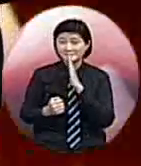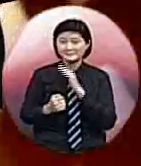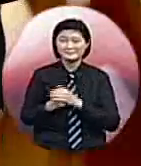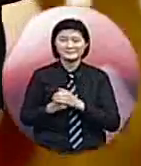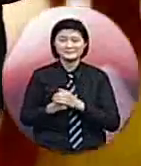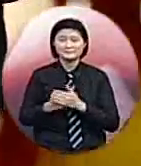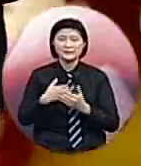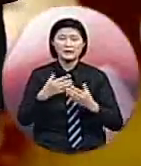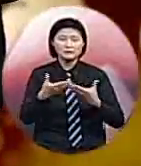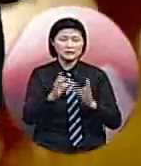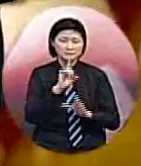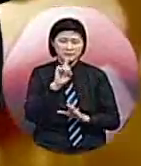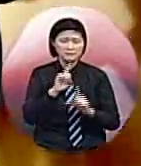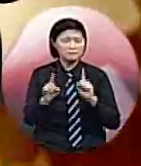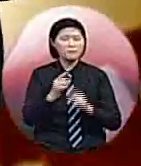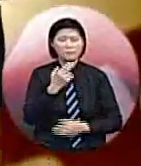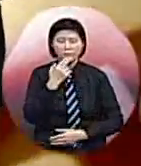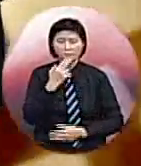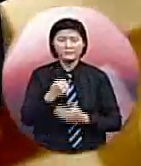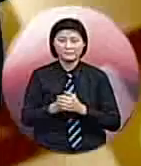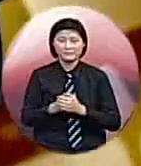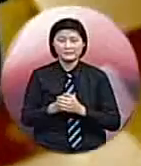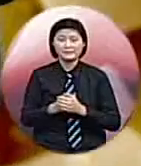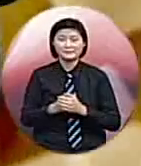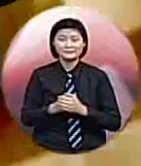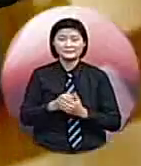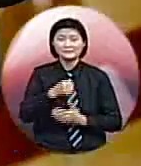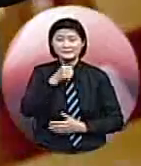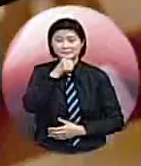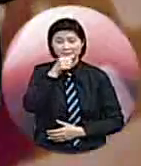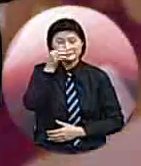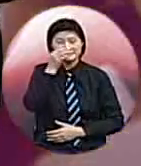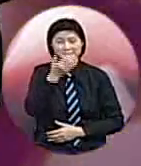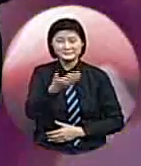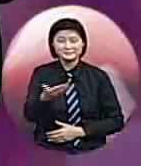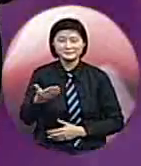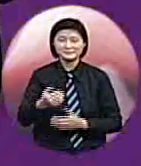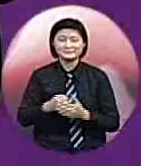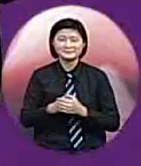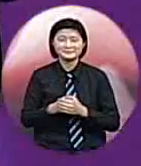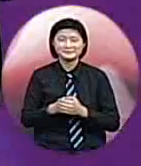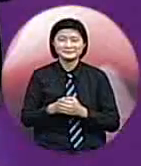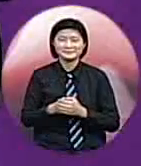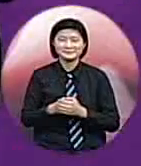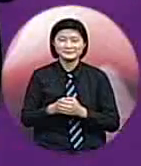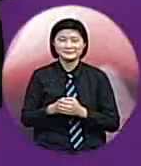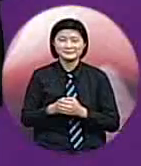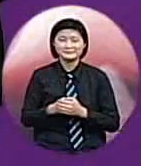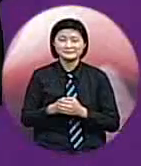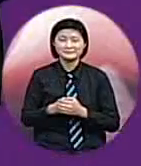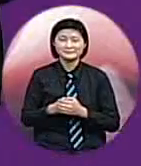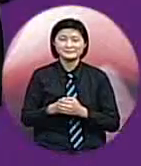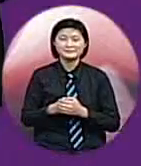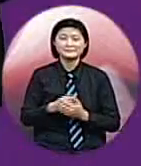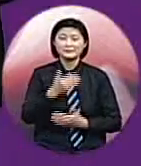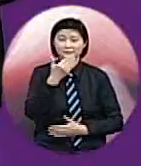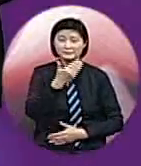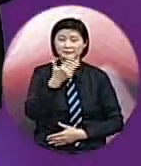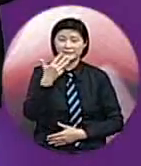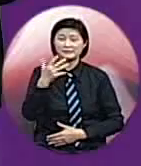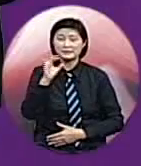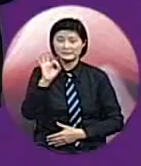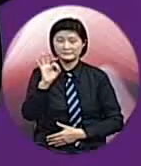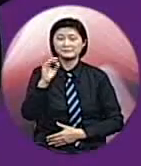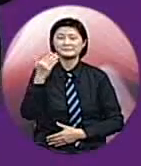자기 단체의 이름도 말씀 안 하시고. 자, 이제 점수 볼까요? 예, 점수 보여 주세요. 네, 9점,